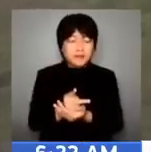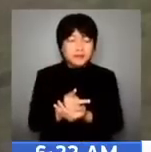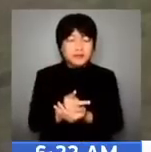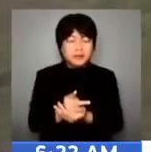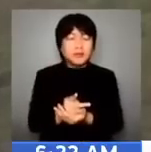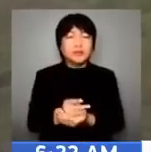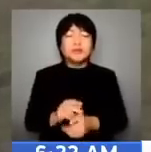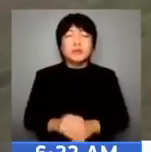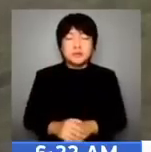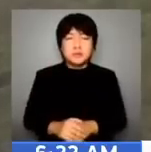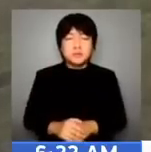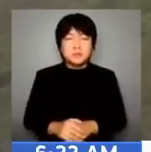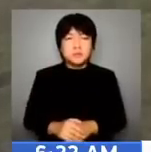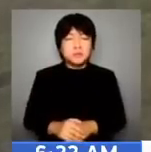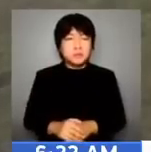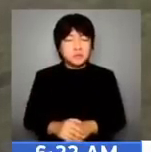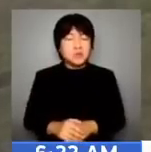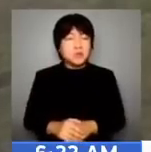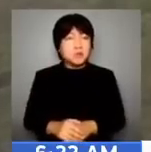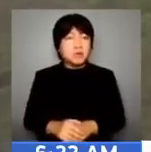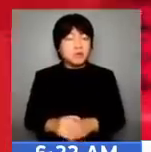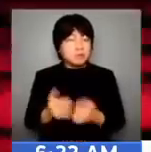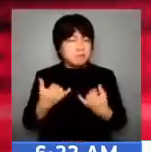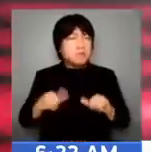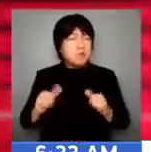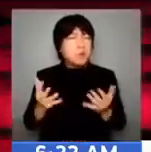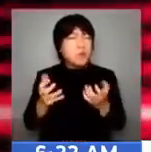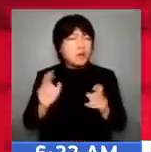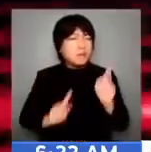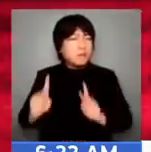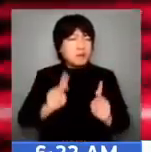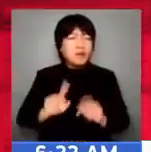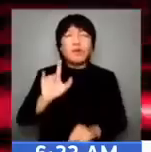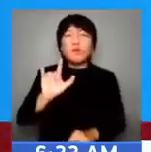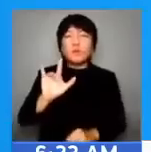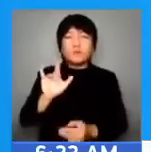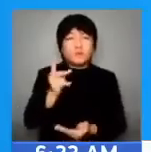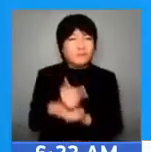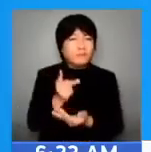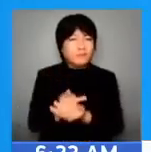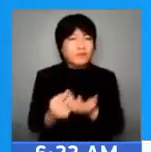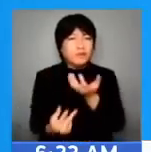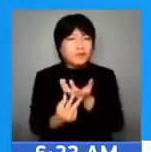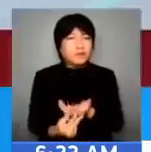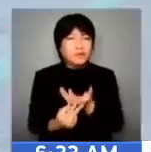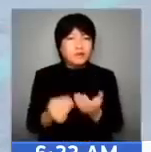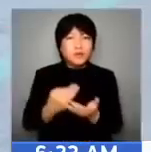kilo na bigas. Mula sa Quezon City, may unang balita live si James Agustin. James?